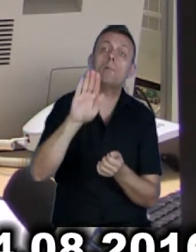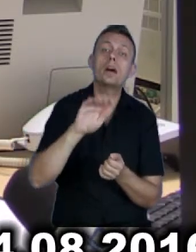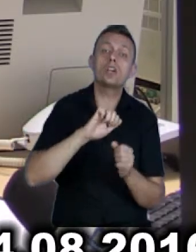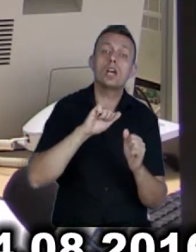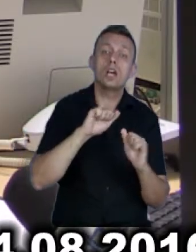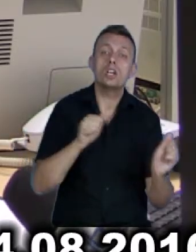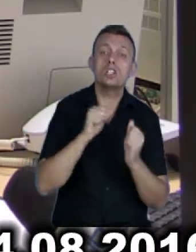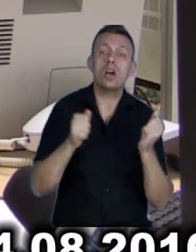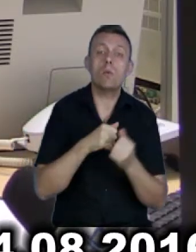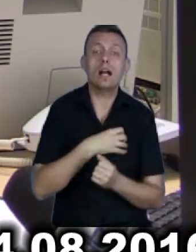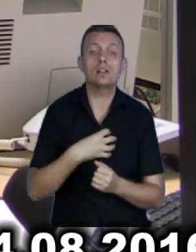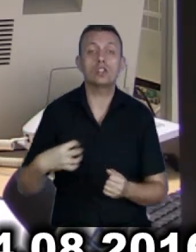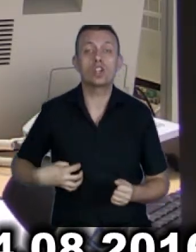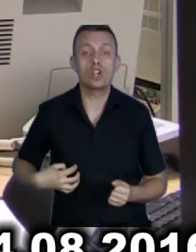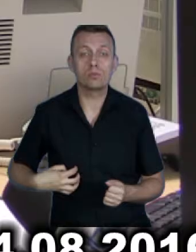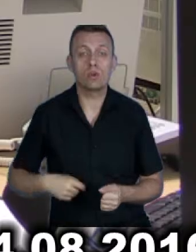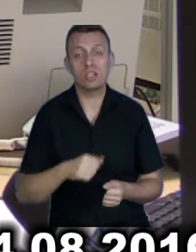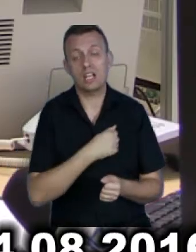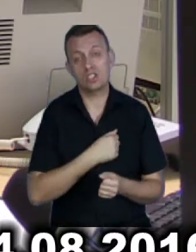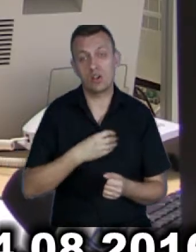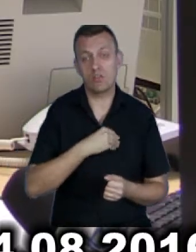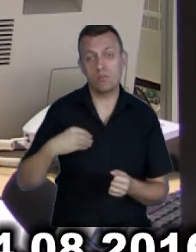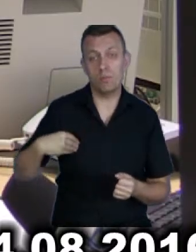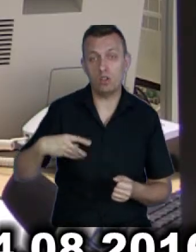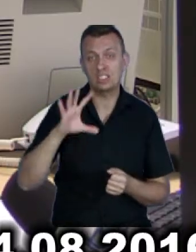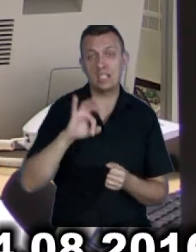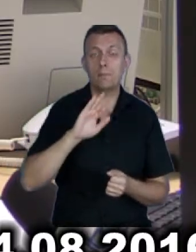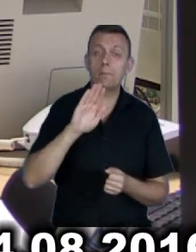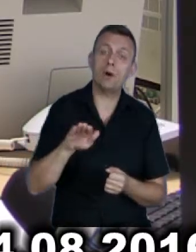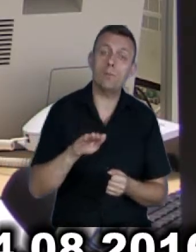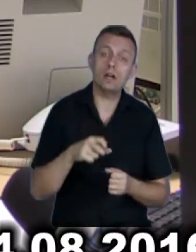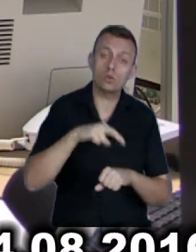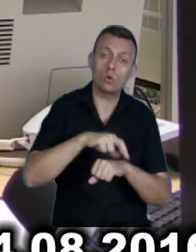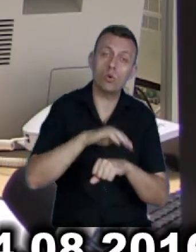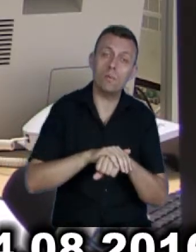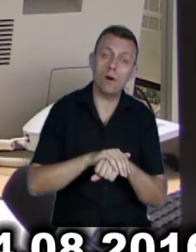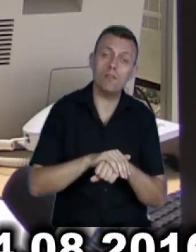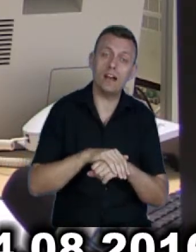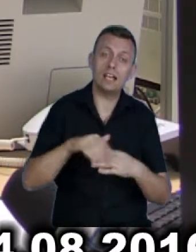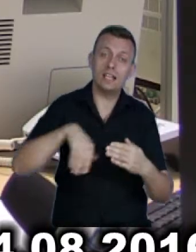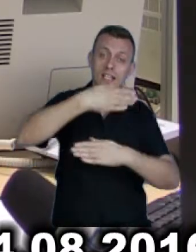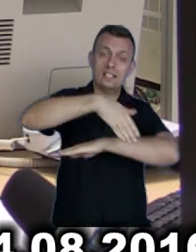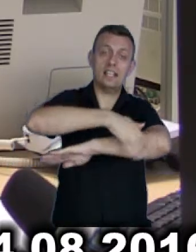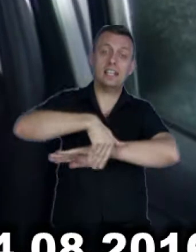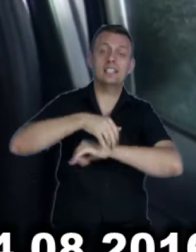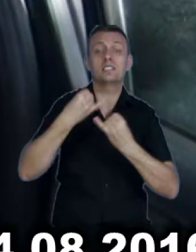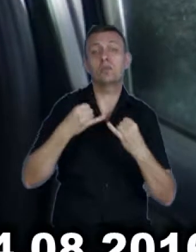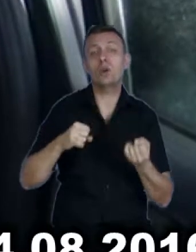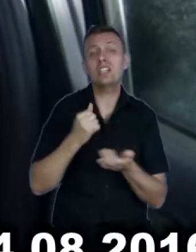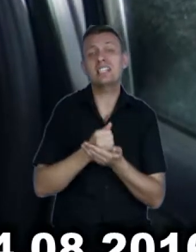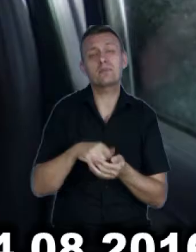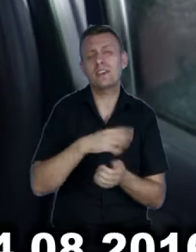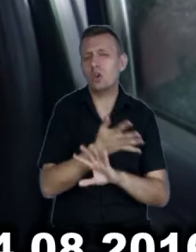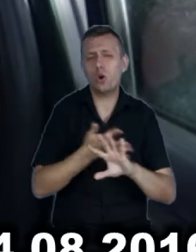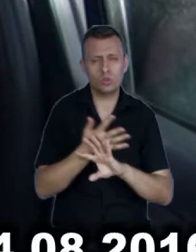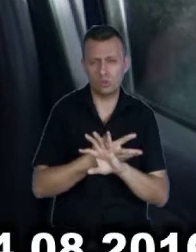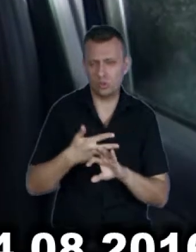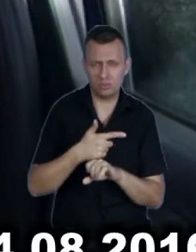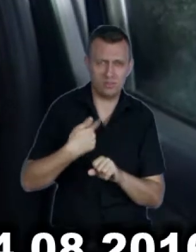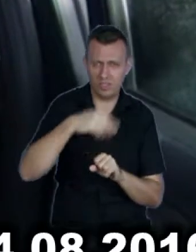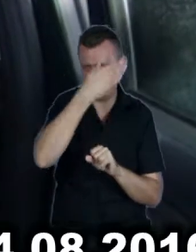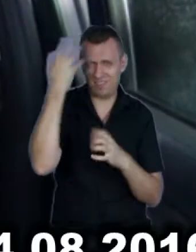kosztów firmy na składkach ZUS. Zoptymalizuj składki do ZUS. Treści takich internetowych ogłoszeń kuszą. Oferty płyną od firm, które